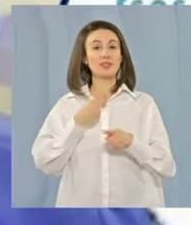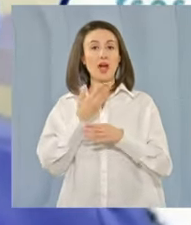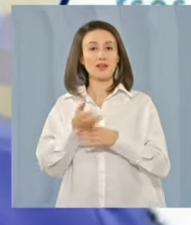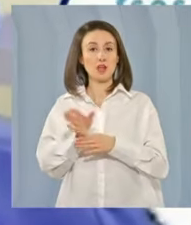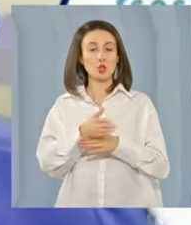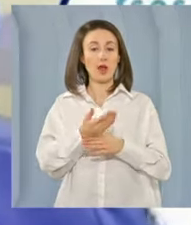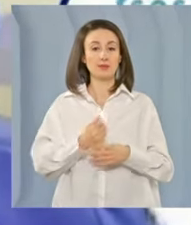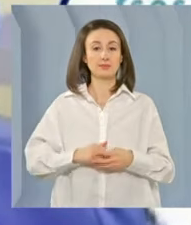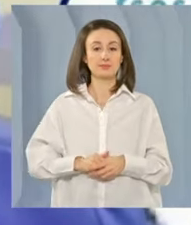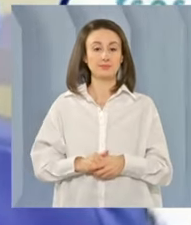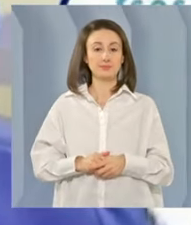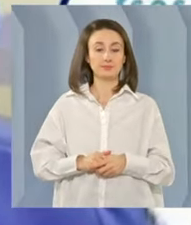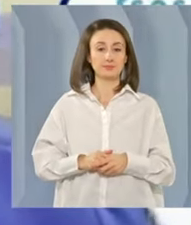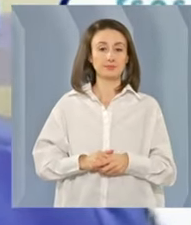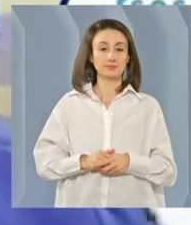națională.